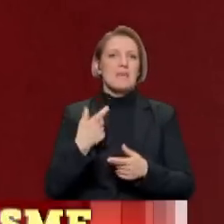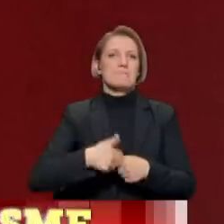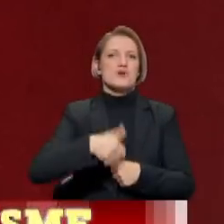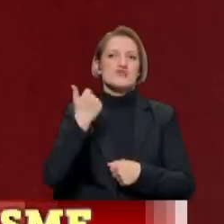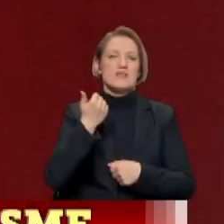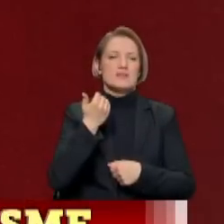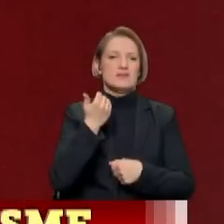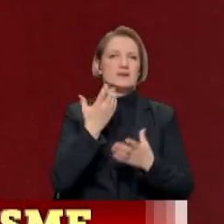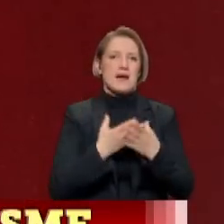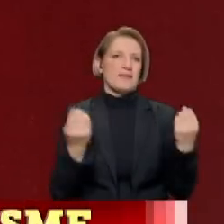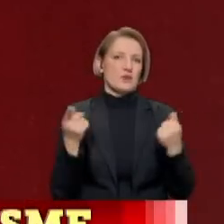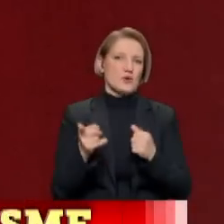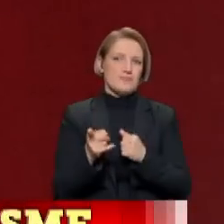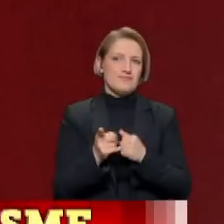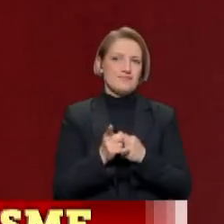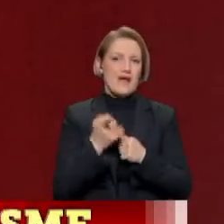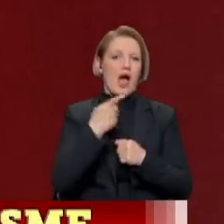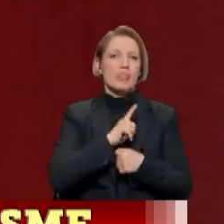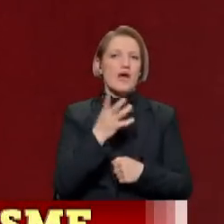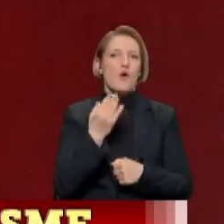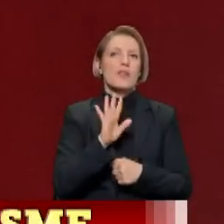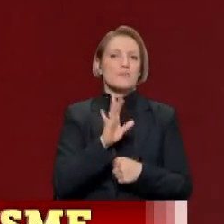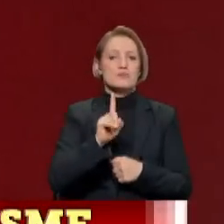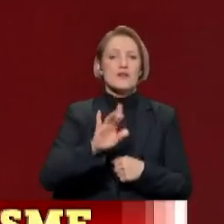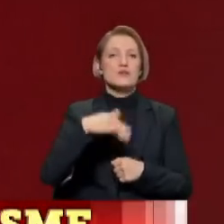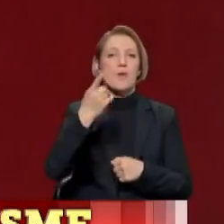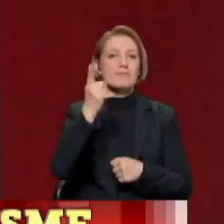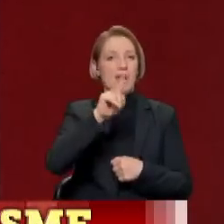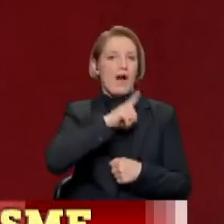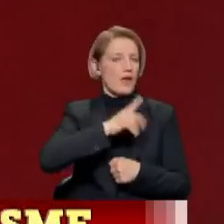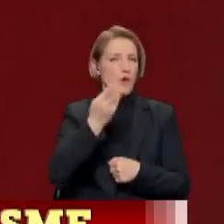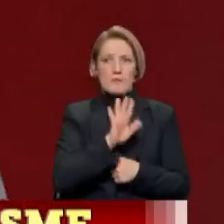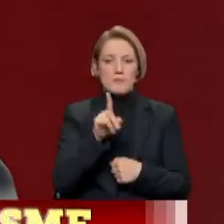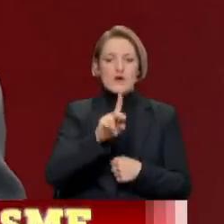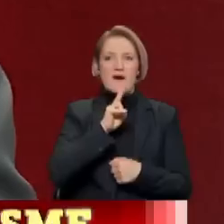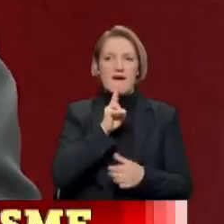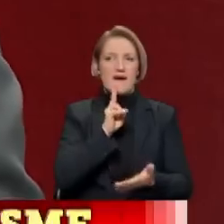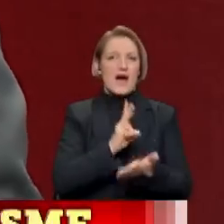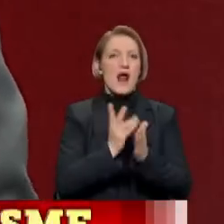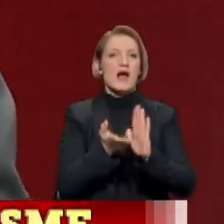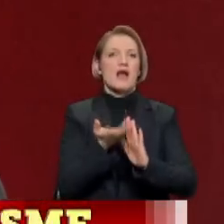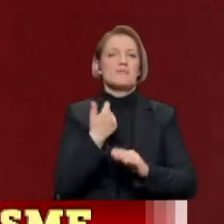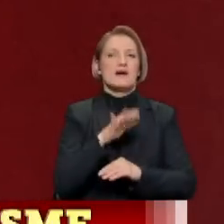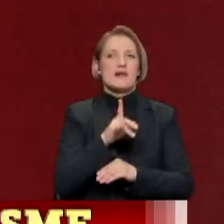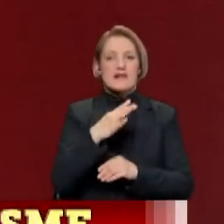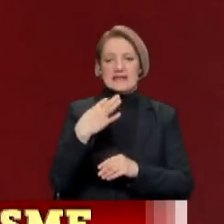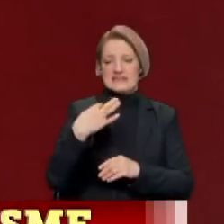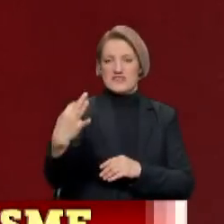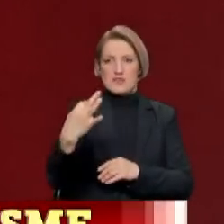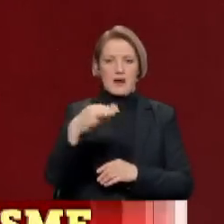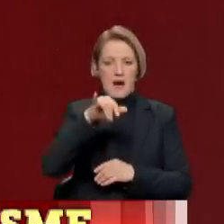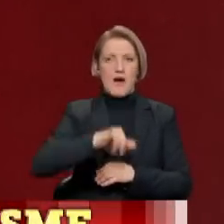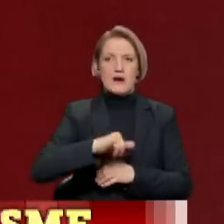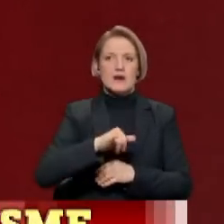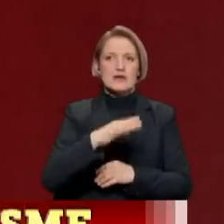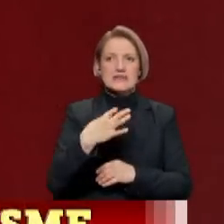düşüyor. Ve aday olamıyor bir yere ondan sonra. Bu karar kalkmadığı sürece. Seçilme hakkı gitmiş oluyor.